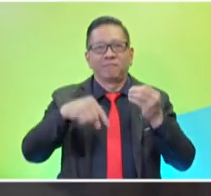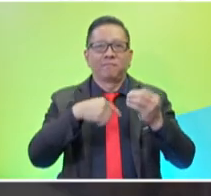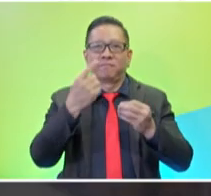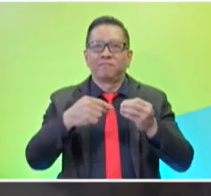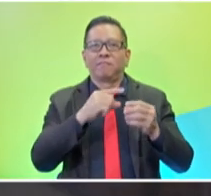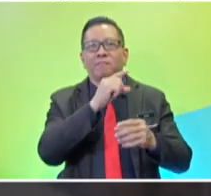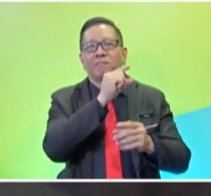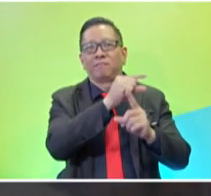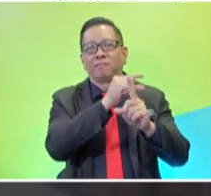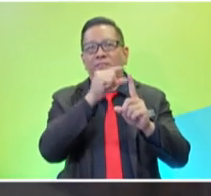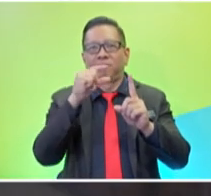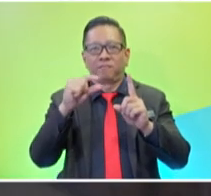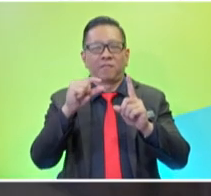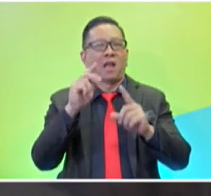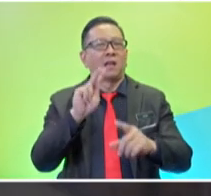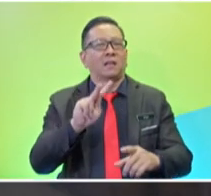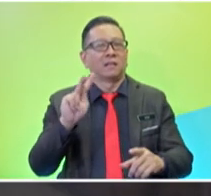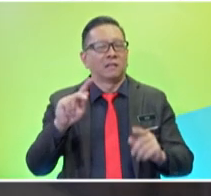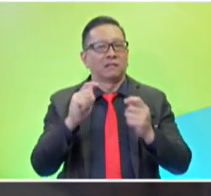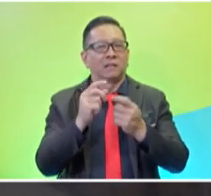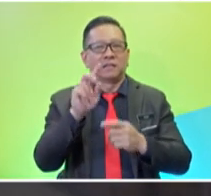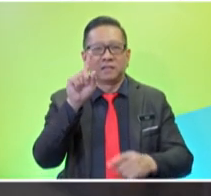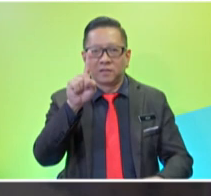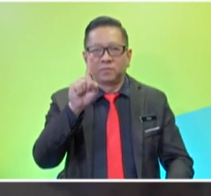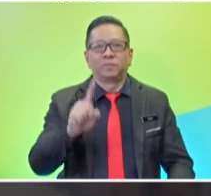kendaraan untuk murid-murid tik katanya